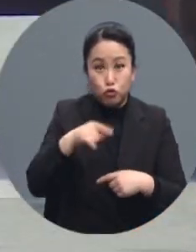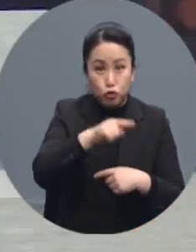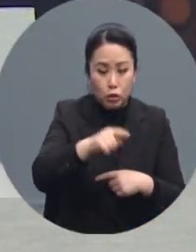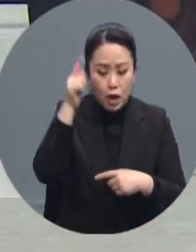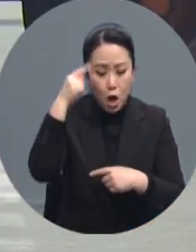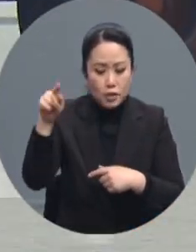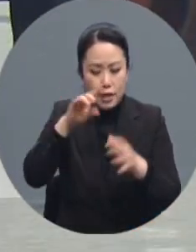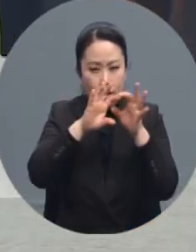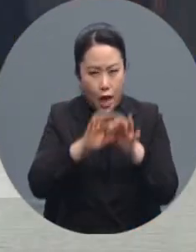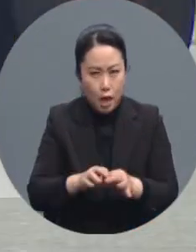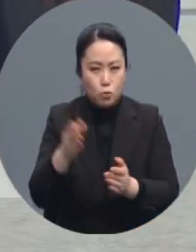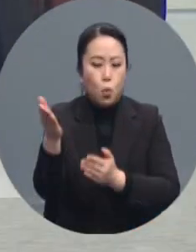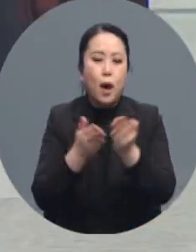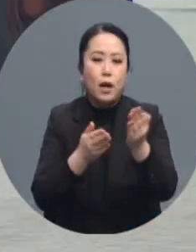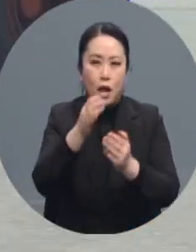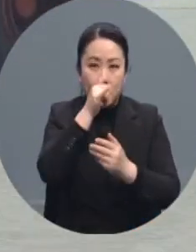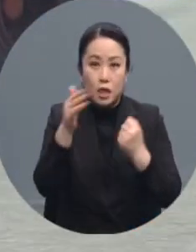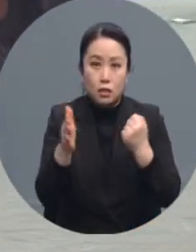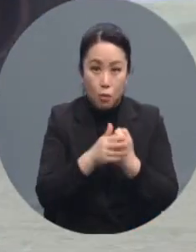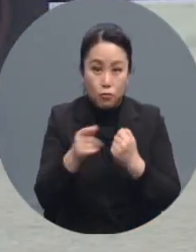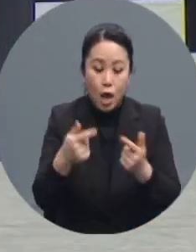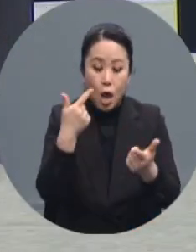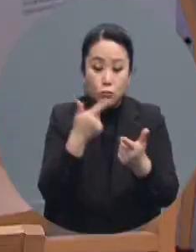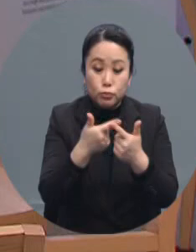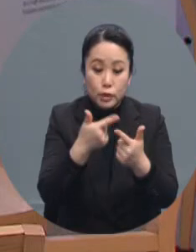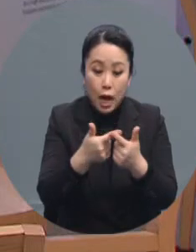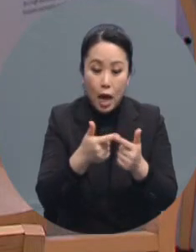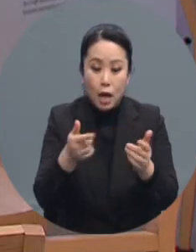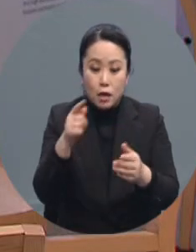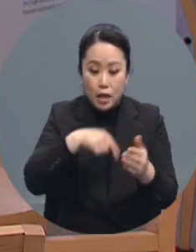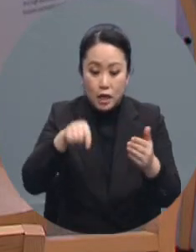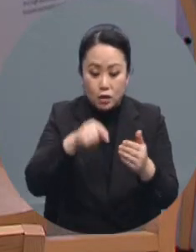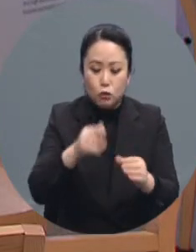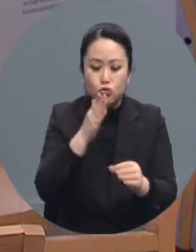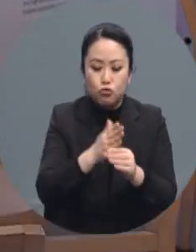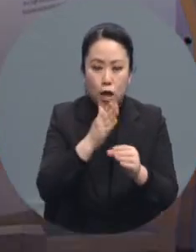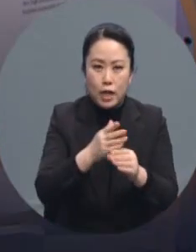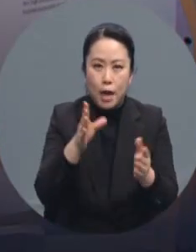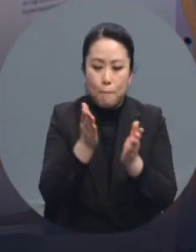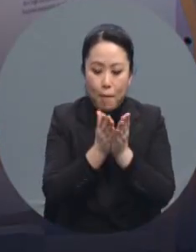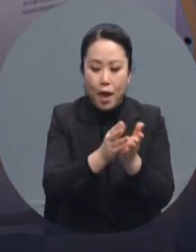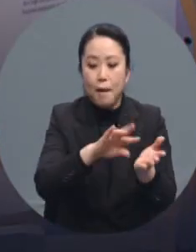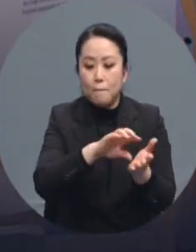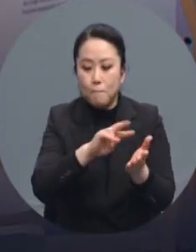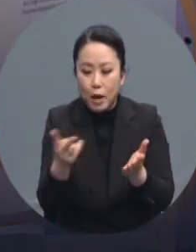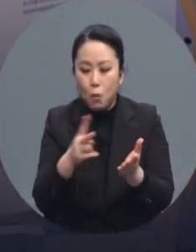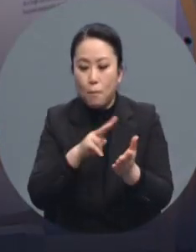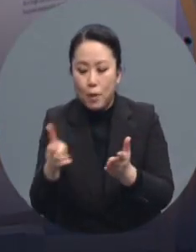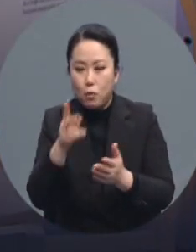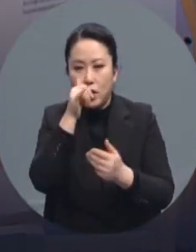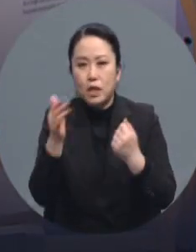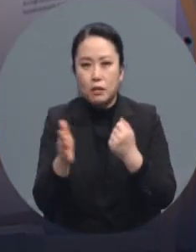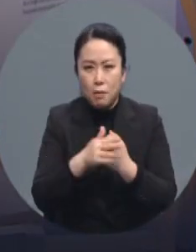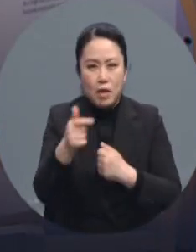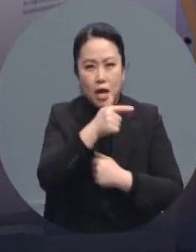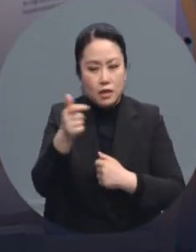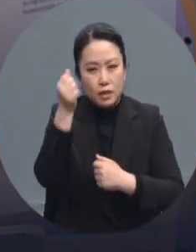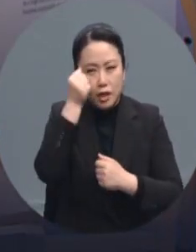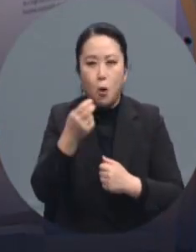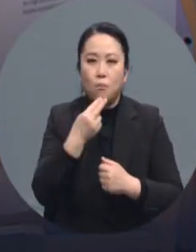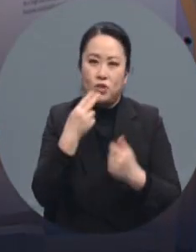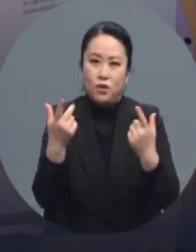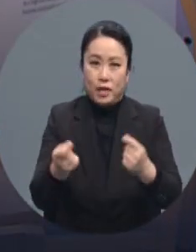부산에서 한 적돼 큰 타격을 받지 않은 것으로 보입니다 미국의 제재를 두려워하지 않는 중국 화주들 두 번째는